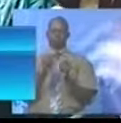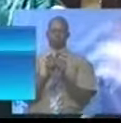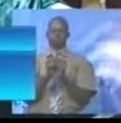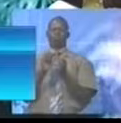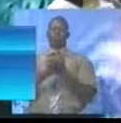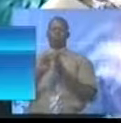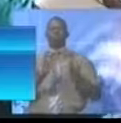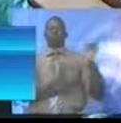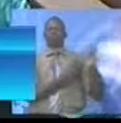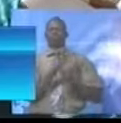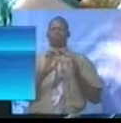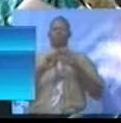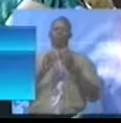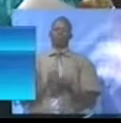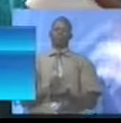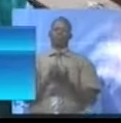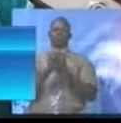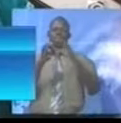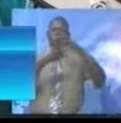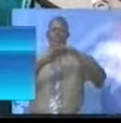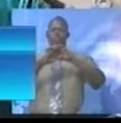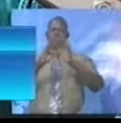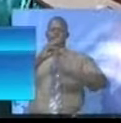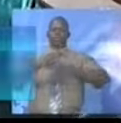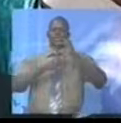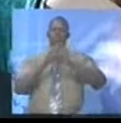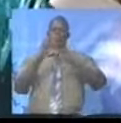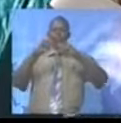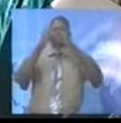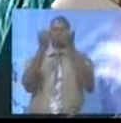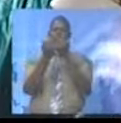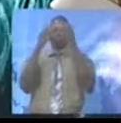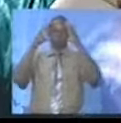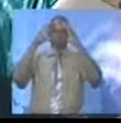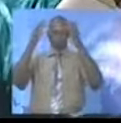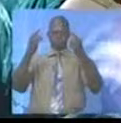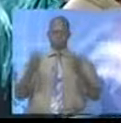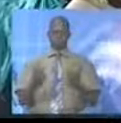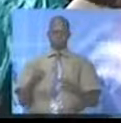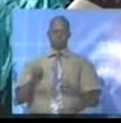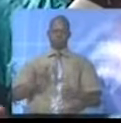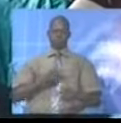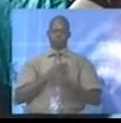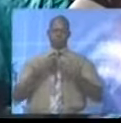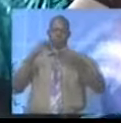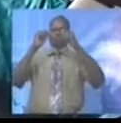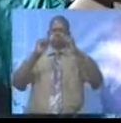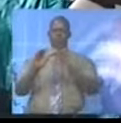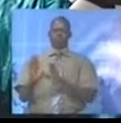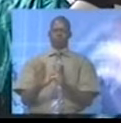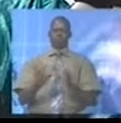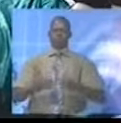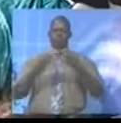C'est grâce à l'appui financier de la Fondation mondiale et des associations islamiques locales que nous avons pu faire ce don aux